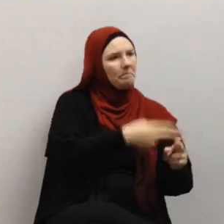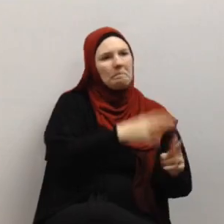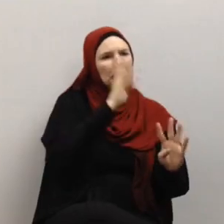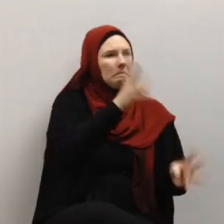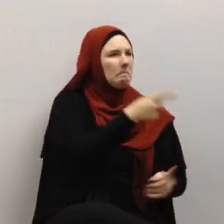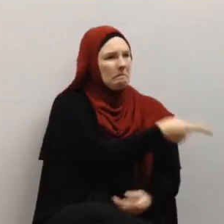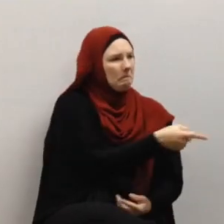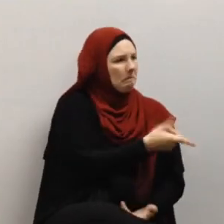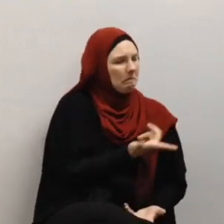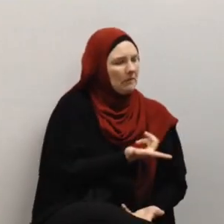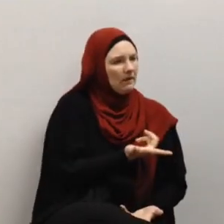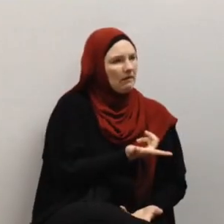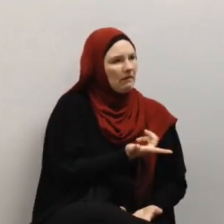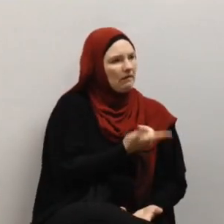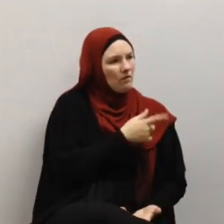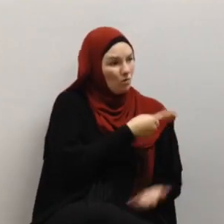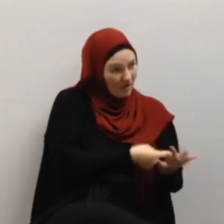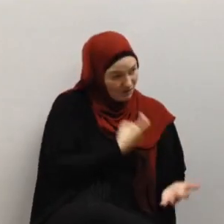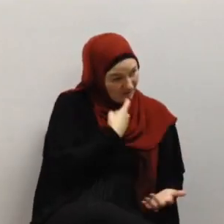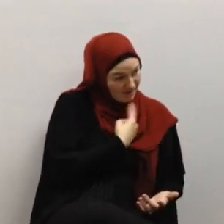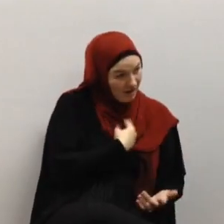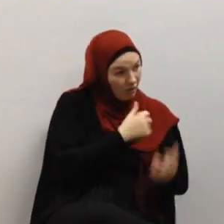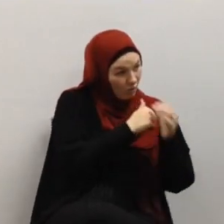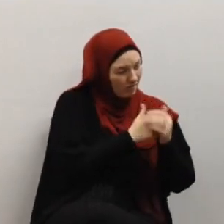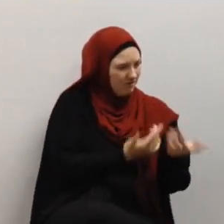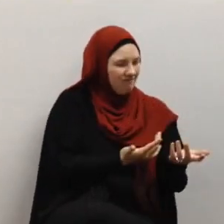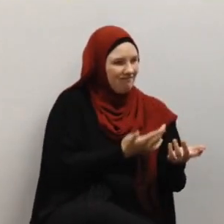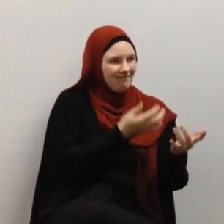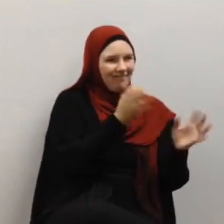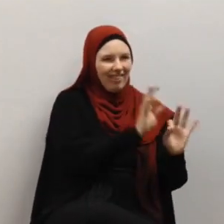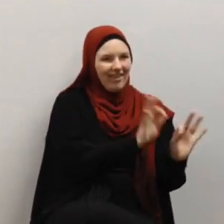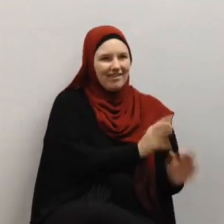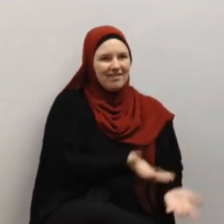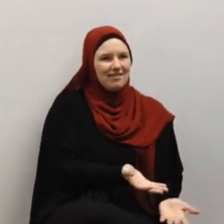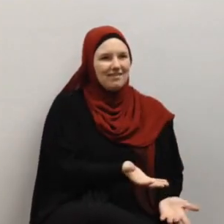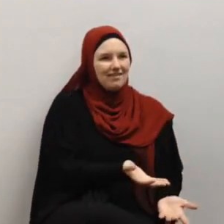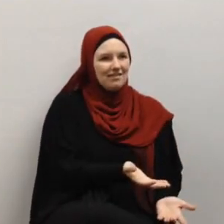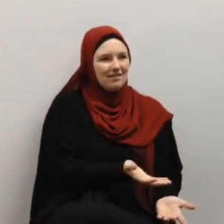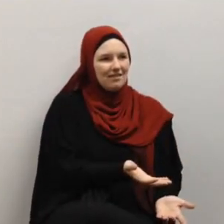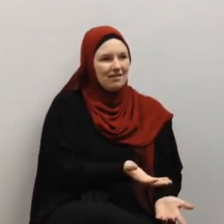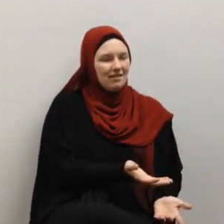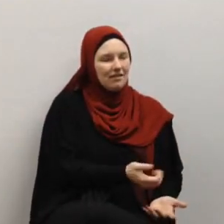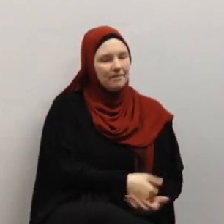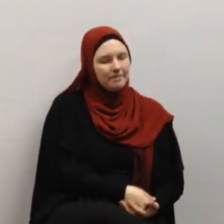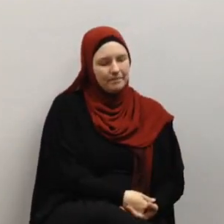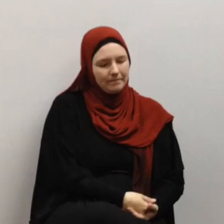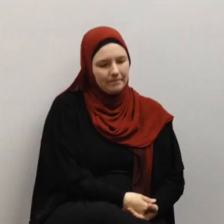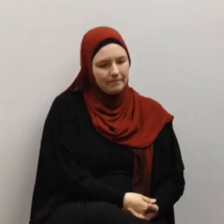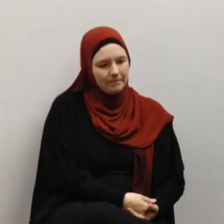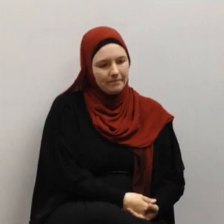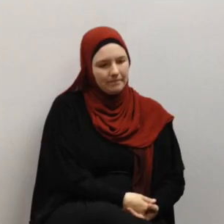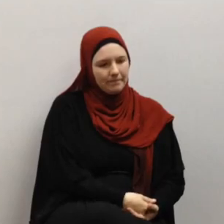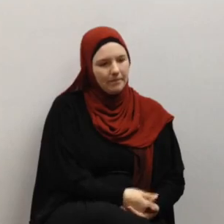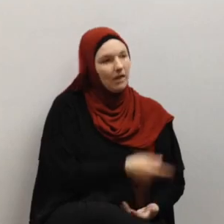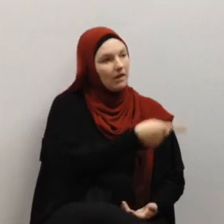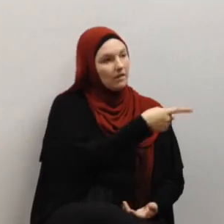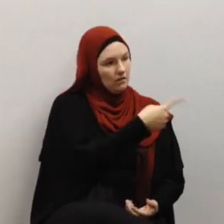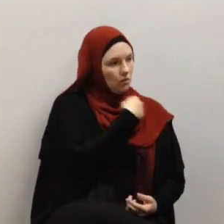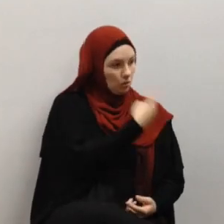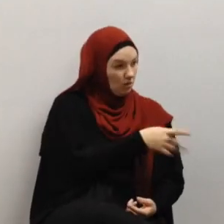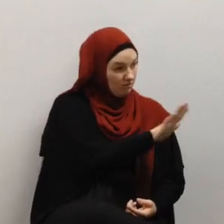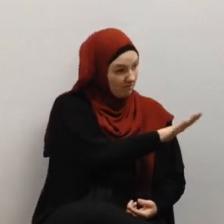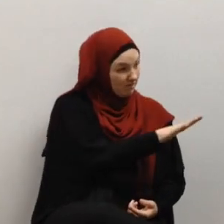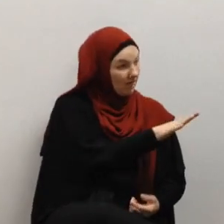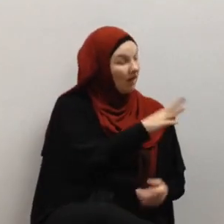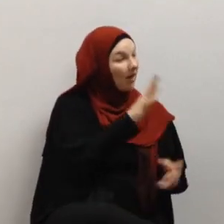nothing. إِنْ هِيَ إِلَّا أَسْمَاءٌ سَمَّيْتُمُوهَا أَنْتُمْ وَآبَأُكُمْ. These are names you inherited from your parents, but they